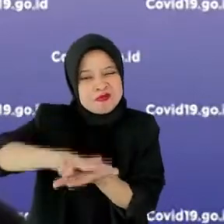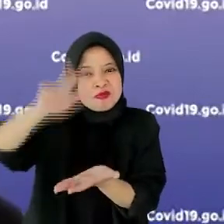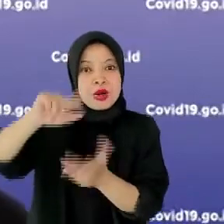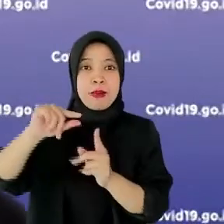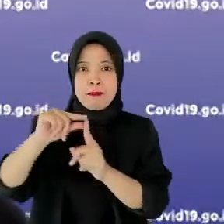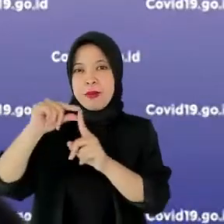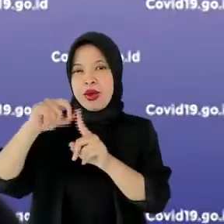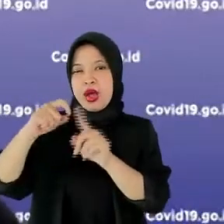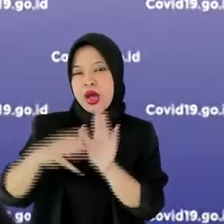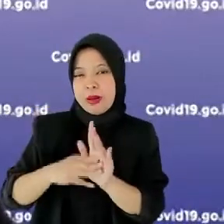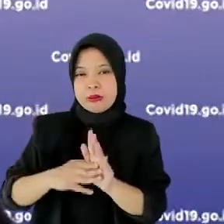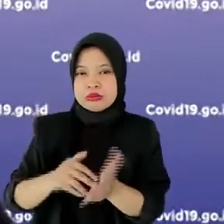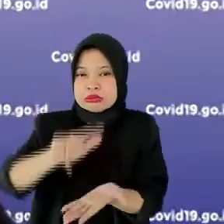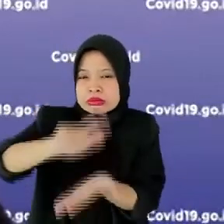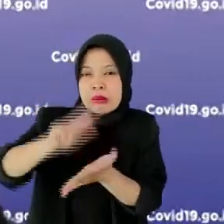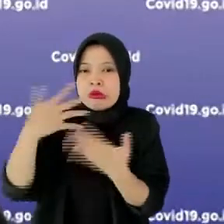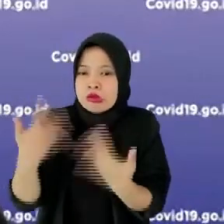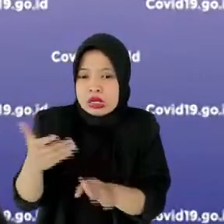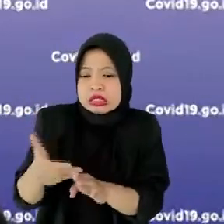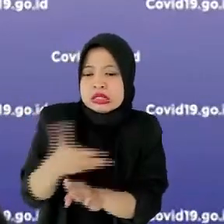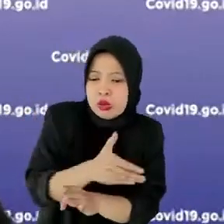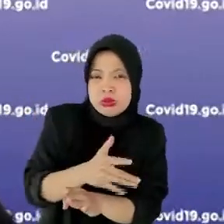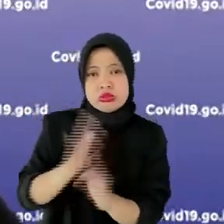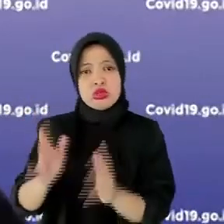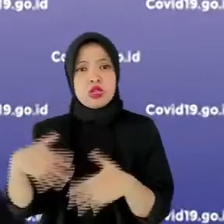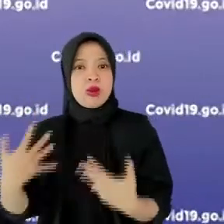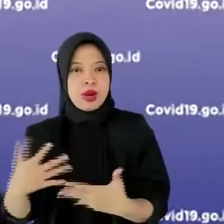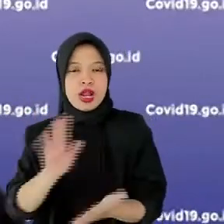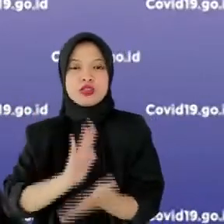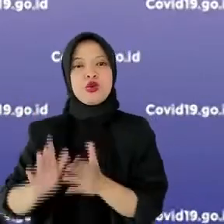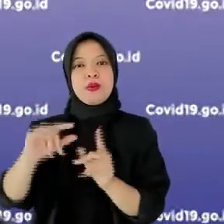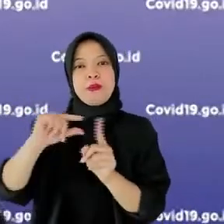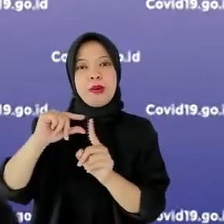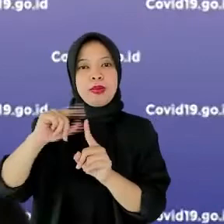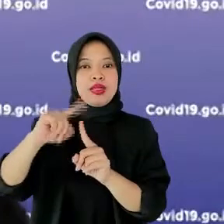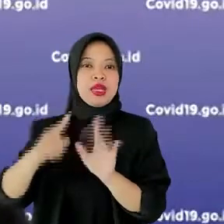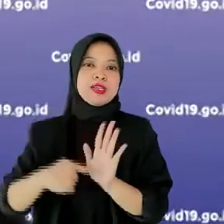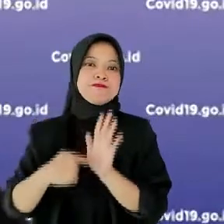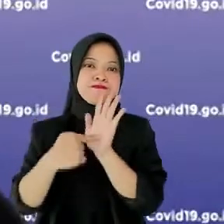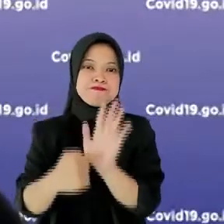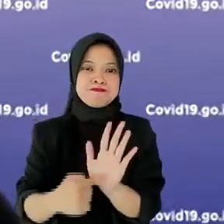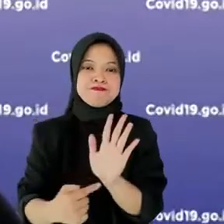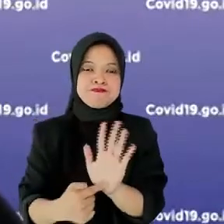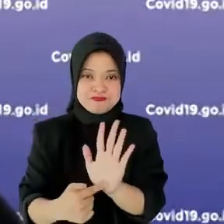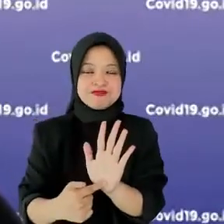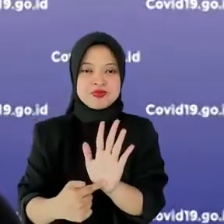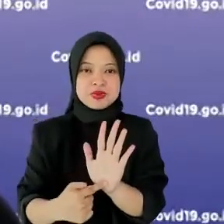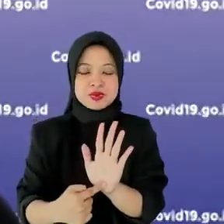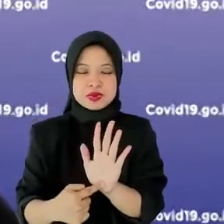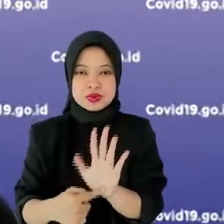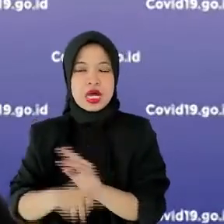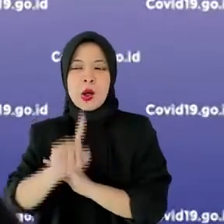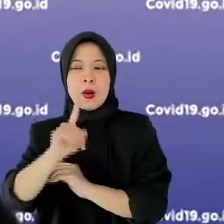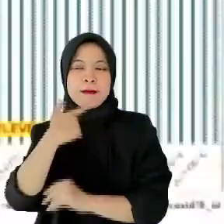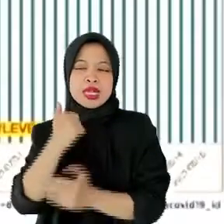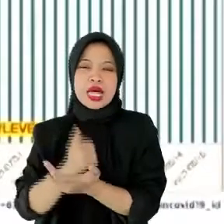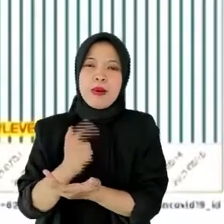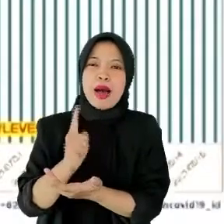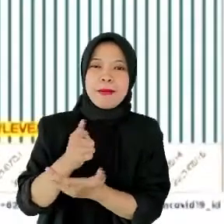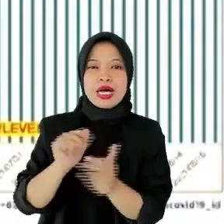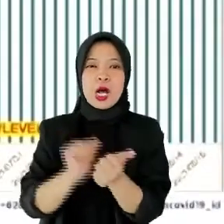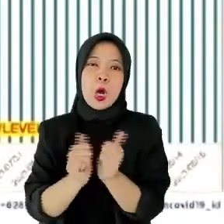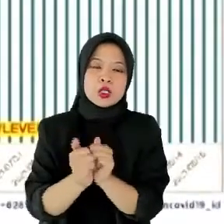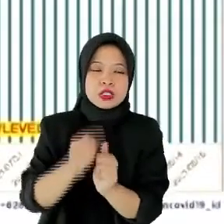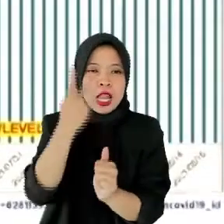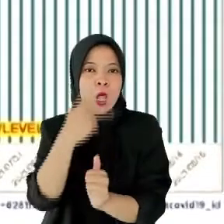yang terjadi sebelum dan setelahnya? Nah, kita bisa langsung buka ke slide saja. Untuk masuk ke sana mungkin pertama pasti kita akan ngebahas mengenai kasus